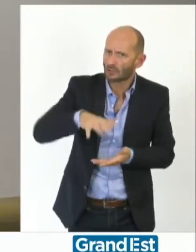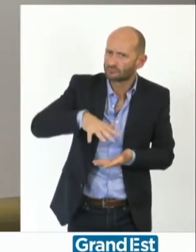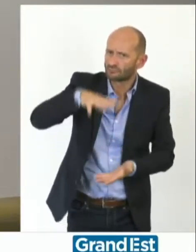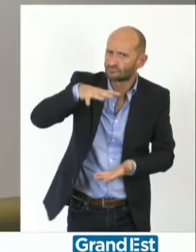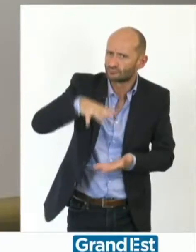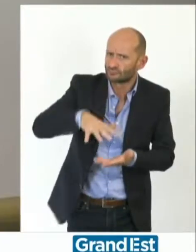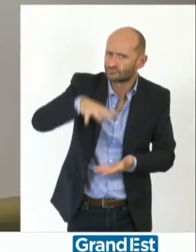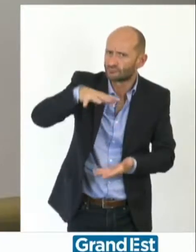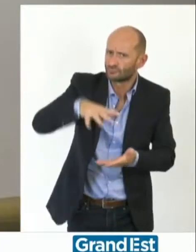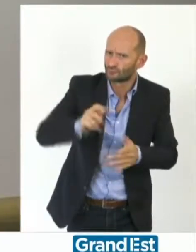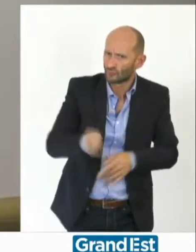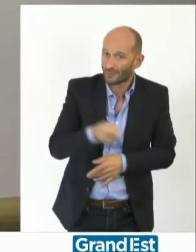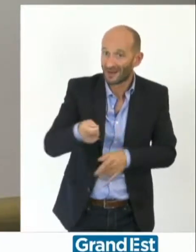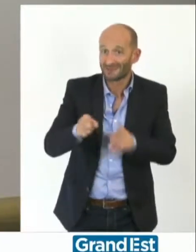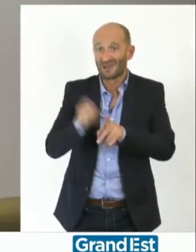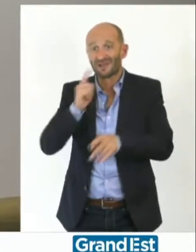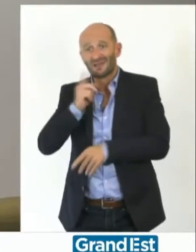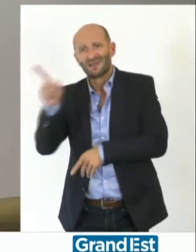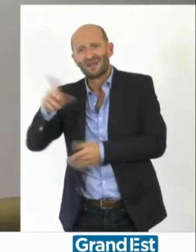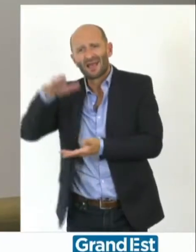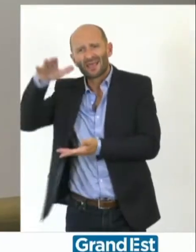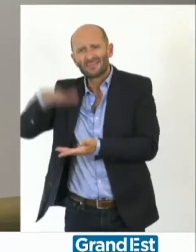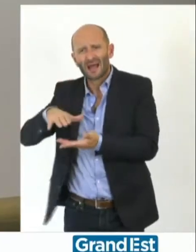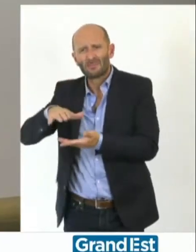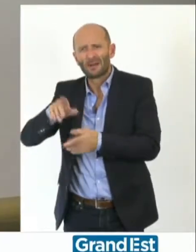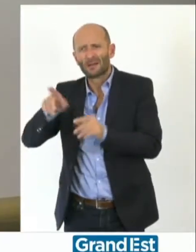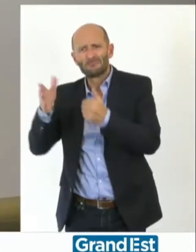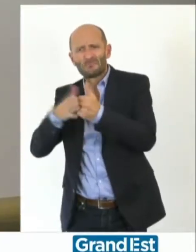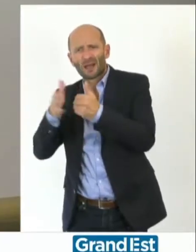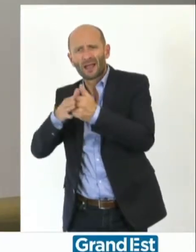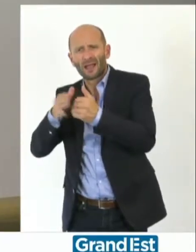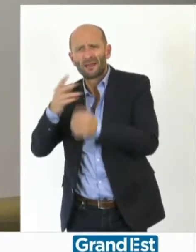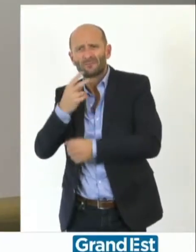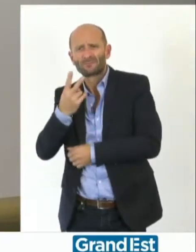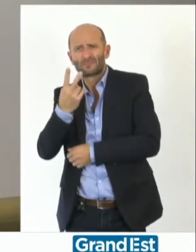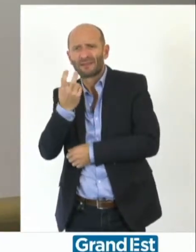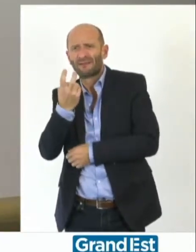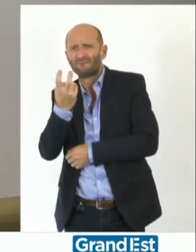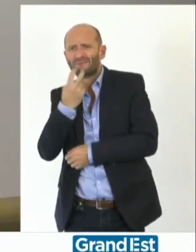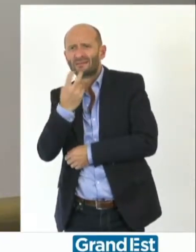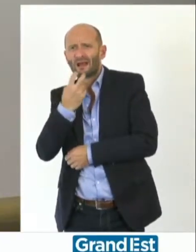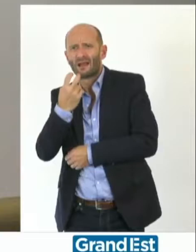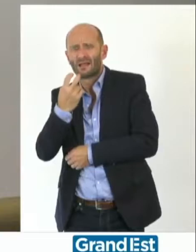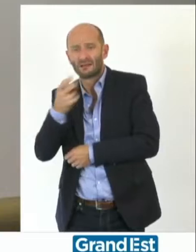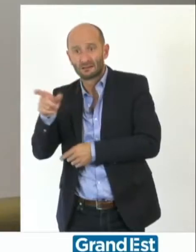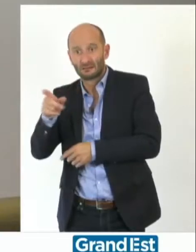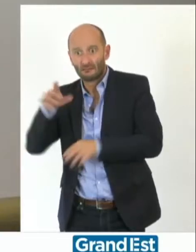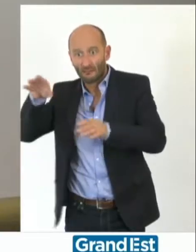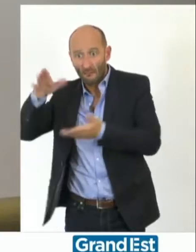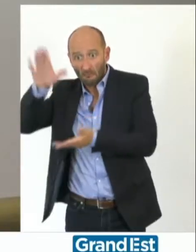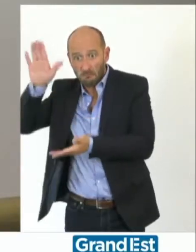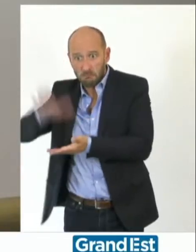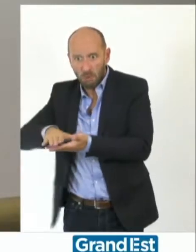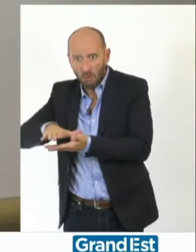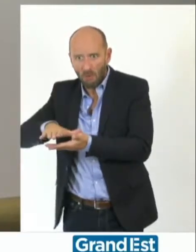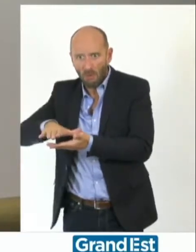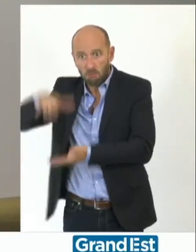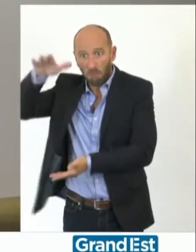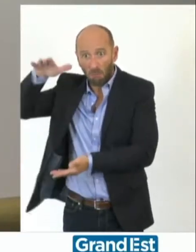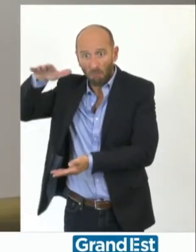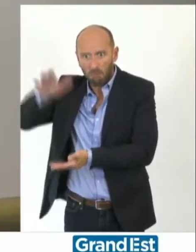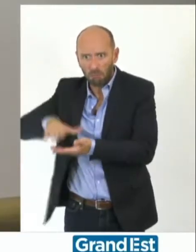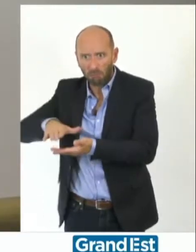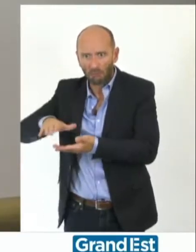comme la nappe gré du trias inférieur dans le secteur de vittel présente un déséquilibre à tel point que les prélèvements effectués dans ce